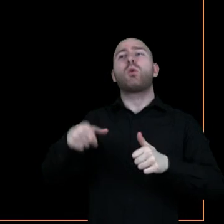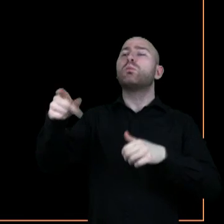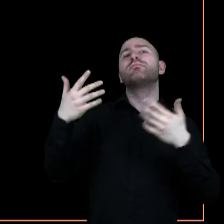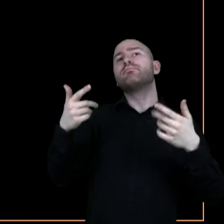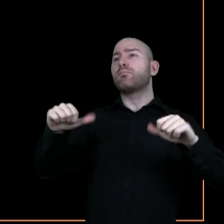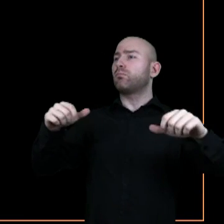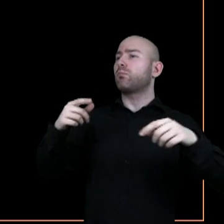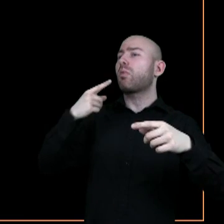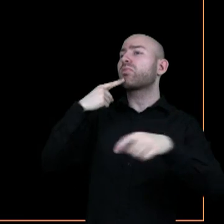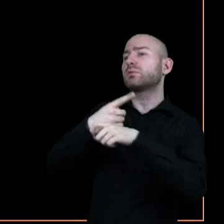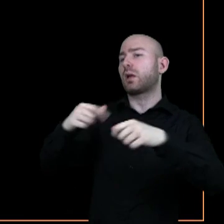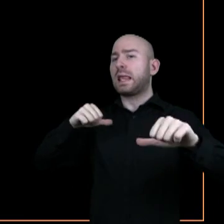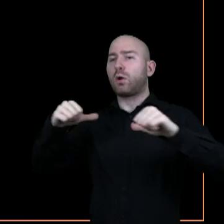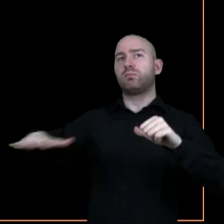robić.